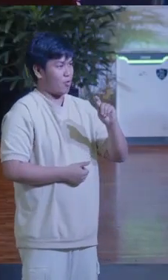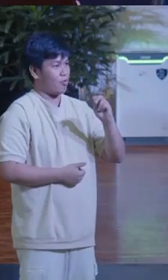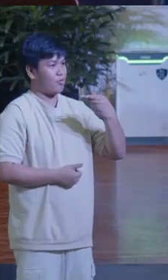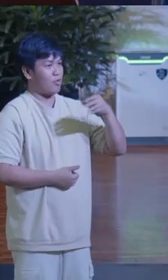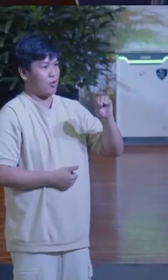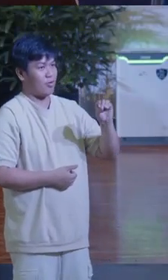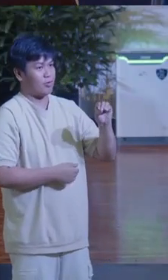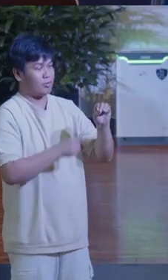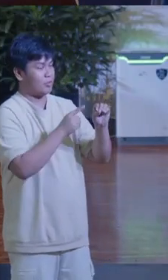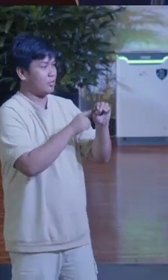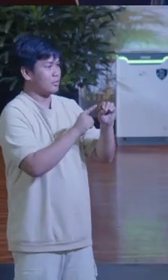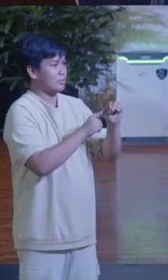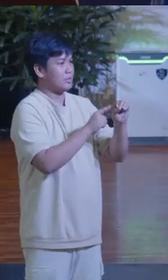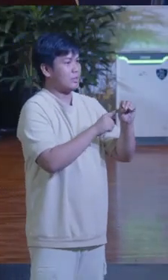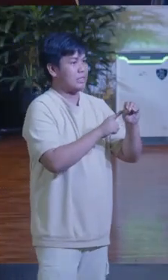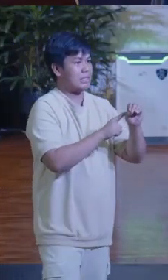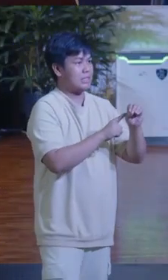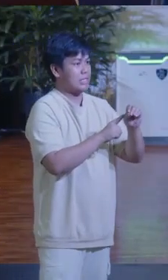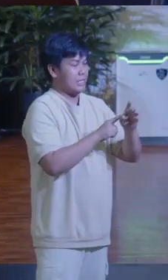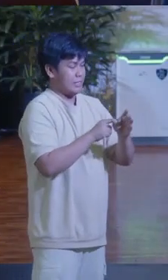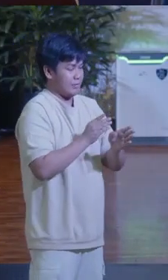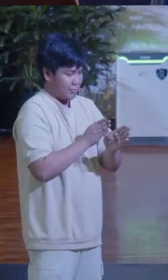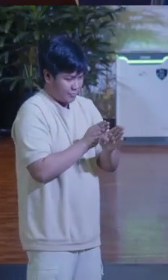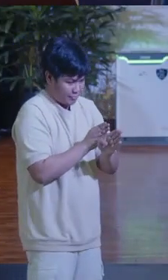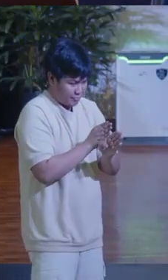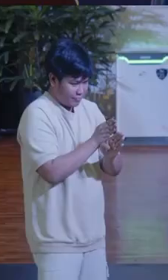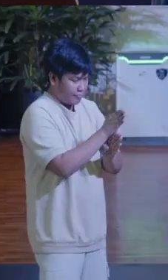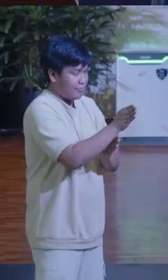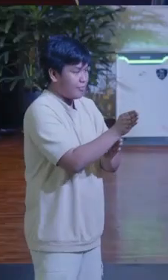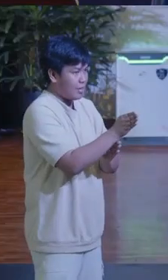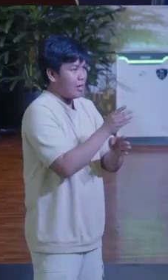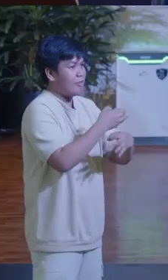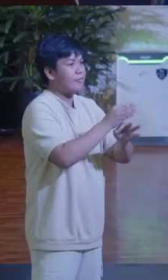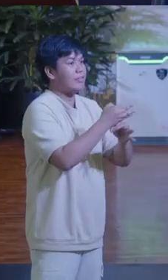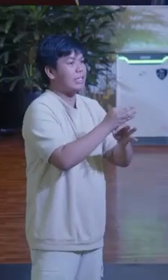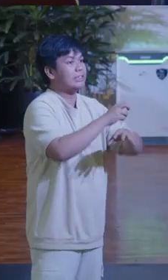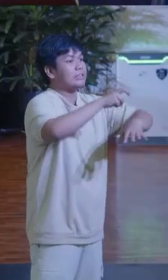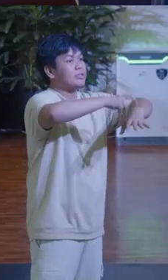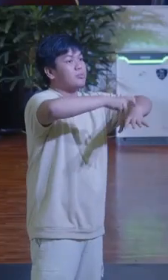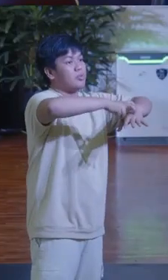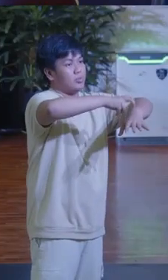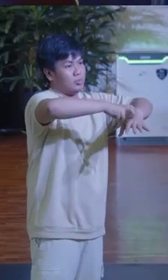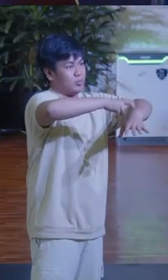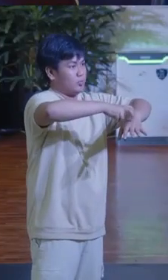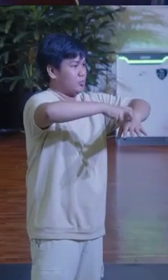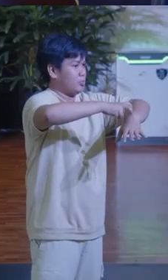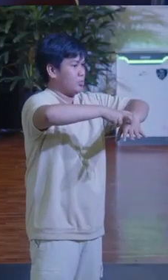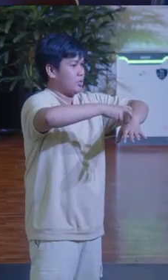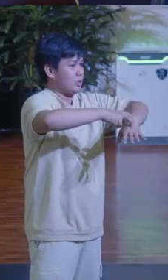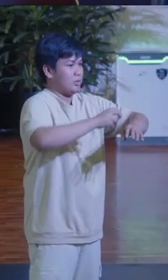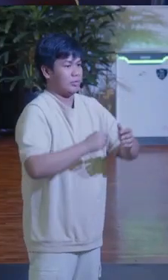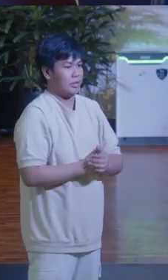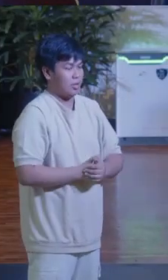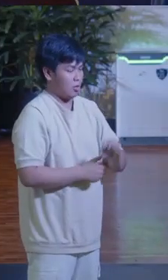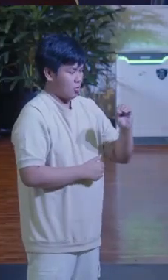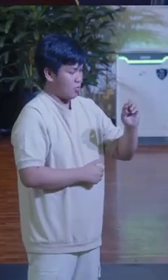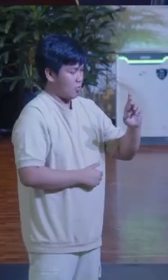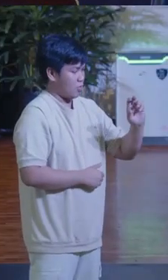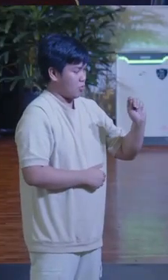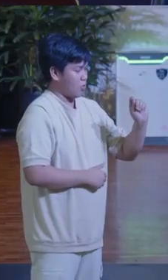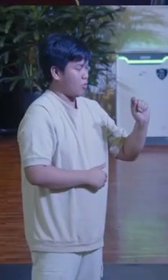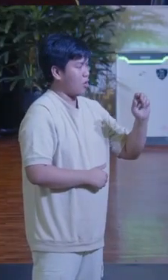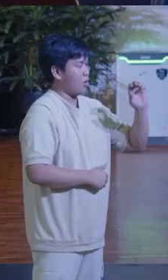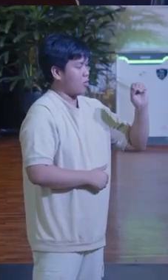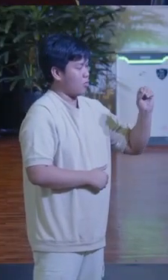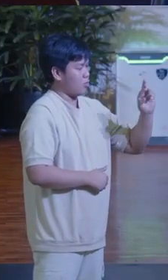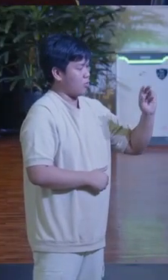ba yung ortho? Yung nagtutuwid ng buto. Orthopedic. In fact, yung word na yun,